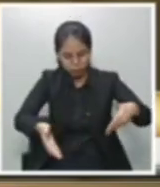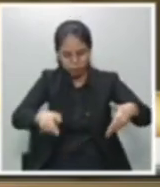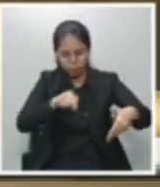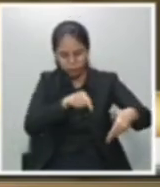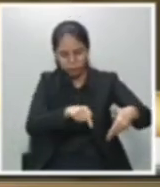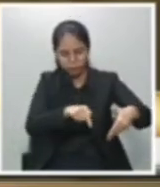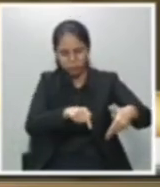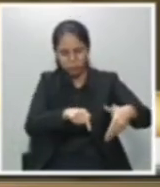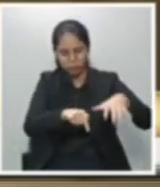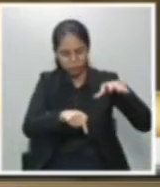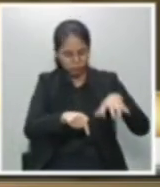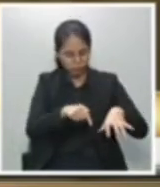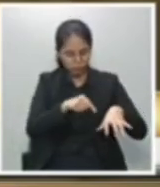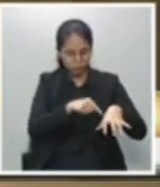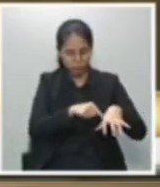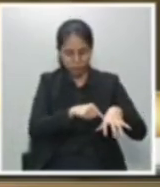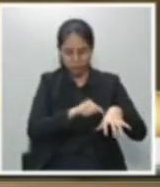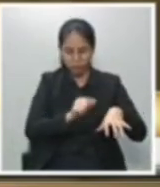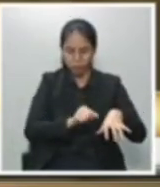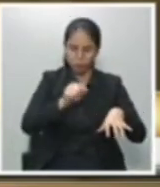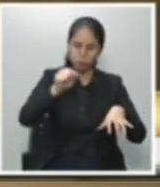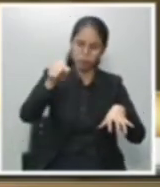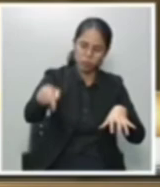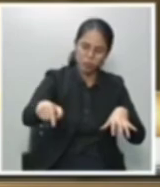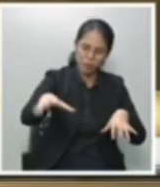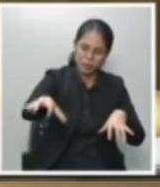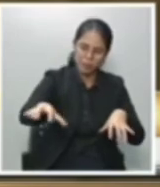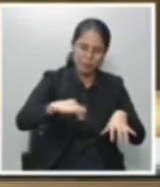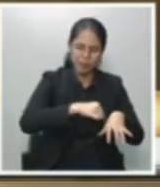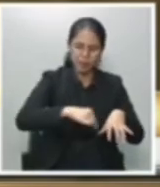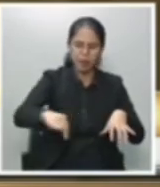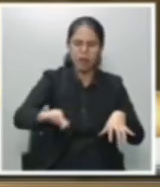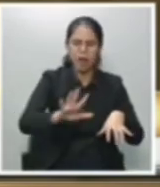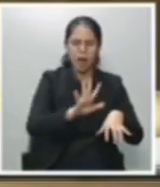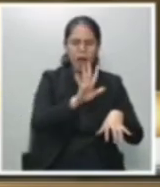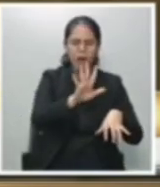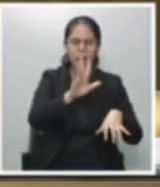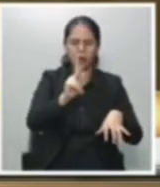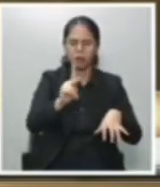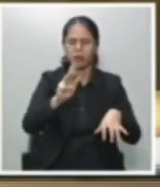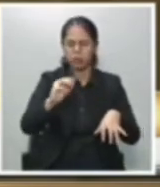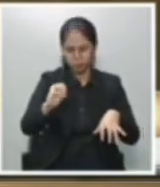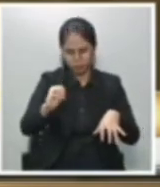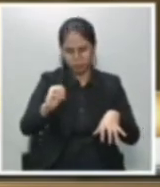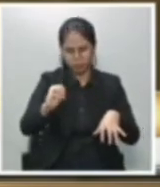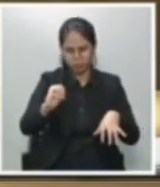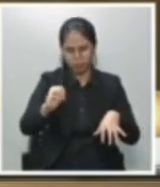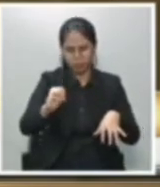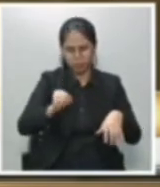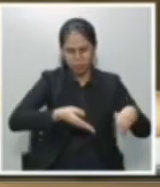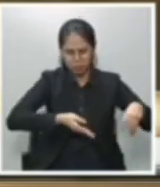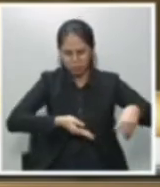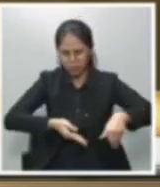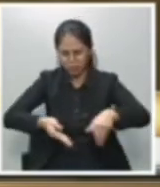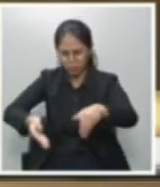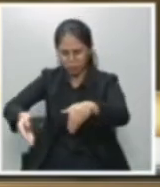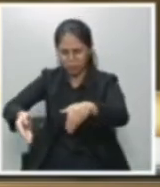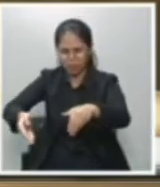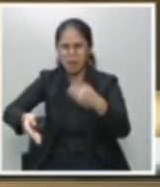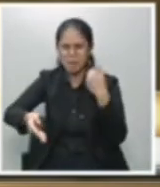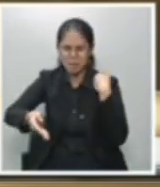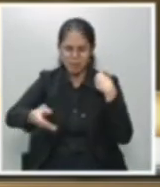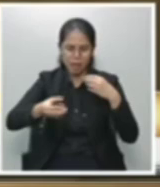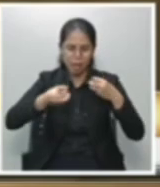ไปยังบ้านโนนสีทองตำบลโพระยะทางประมาณเพียงแค่5กิโลเมตรค่ะถนนเส้นนี้ค่ะบางช่วง